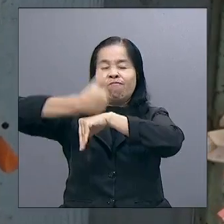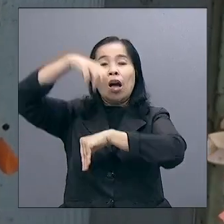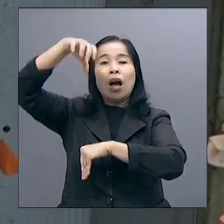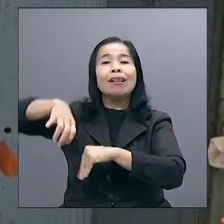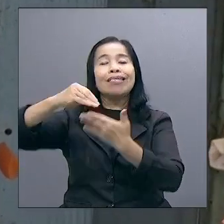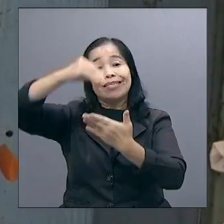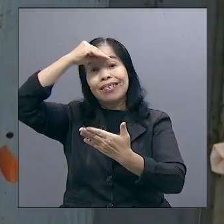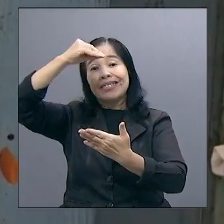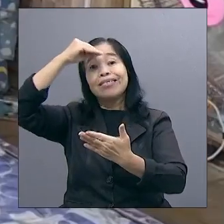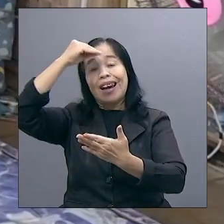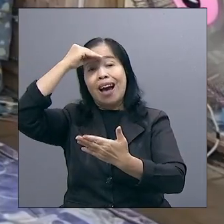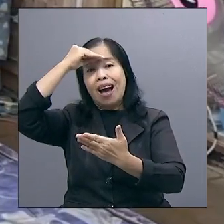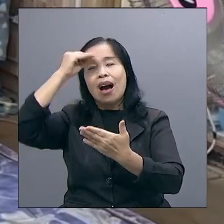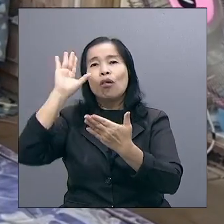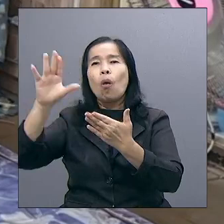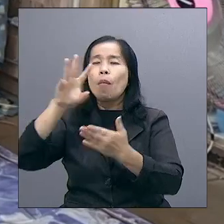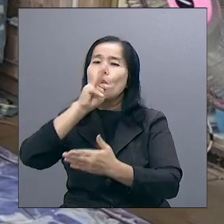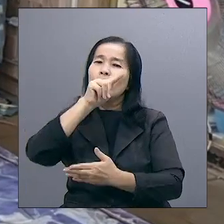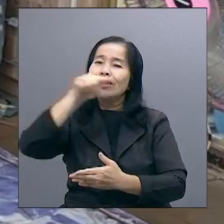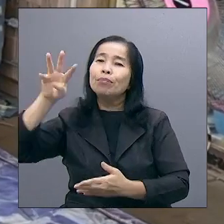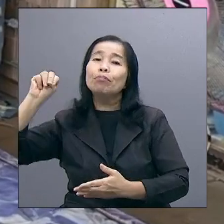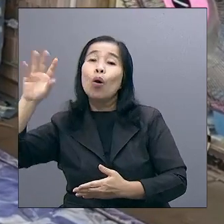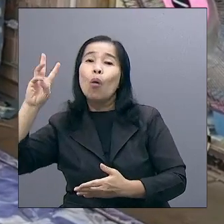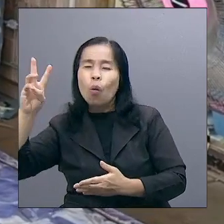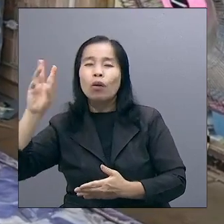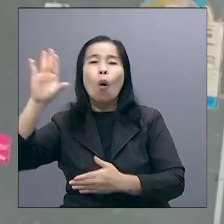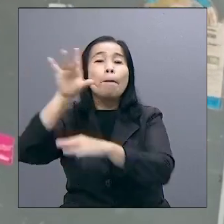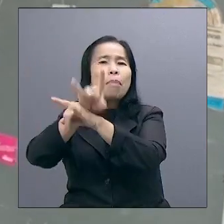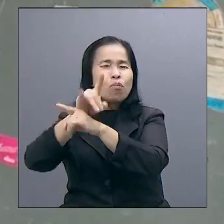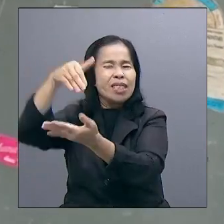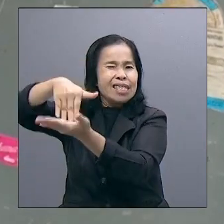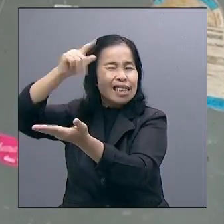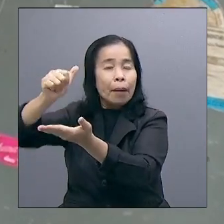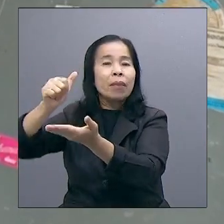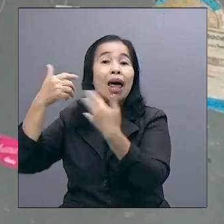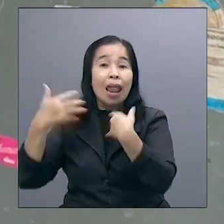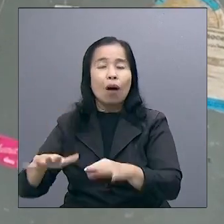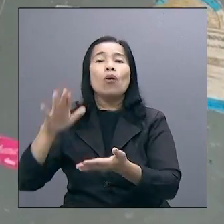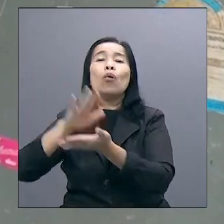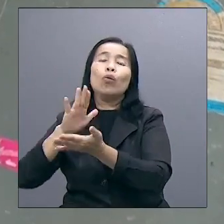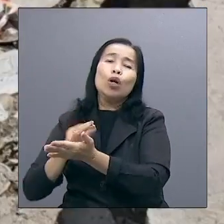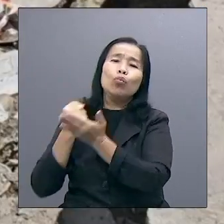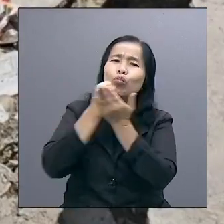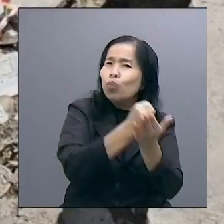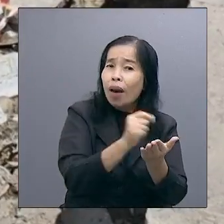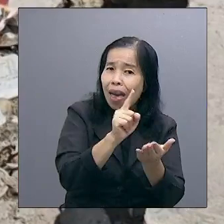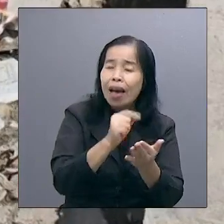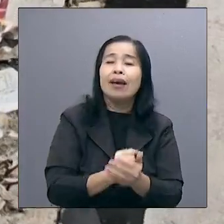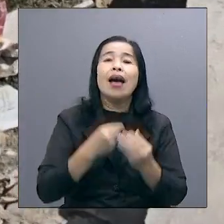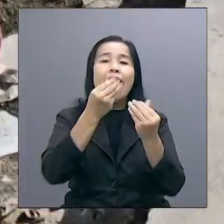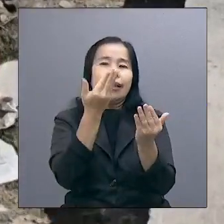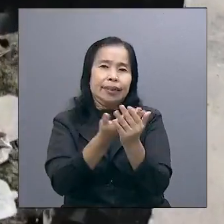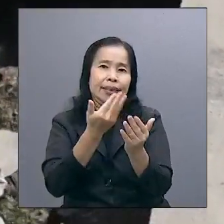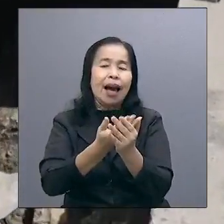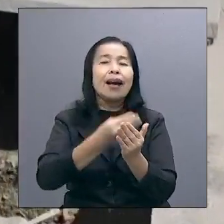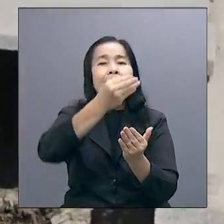ำนักงาลเคตพื้นที่การศึษามัทยมศึษาเพจบุรีทราบค่ะจากนั้นรงเรีนกให้การช่วยเหลือเบื้องต้นด้วยการมอบทุนก